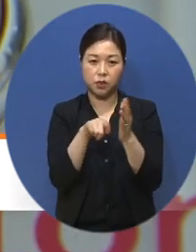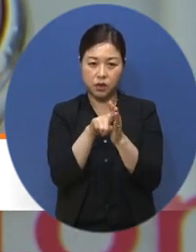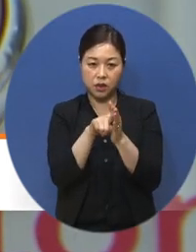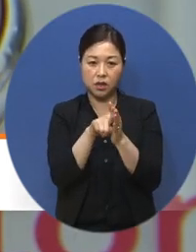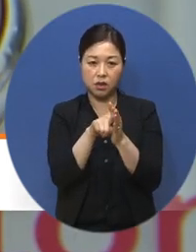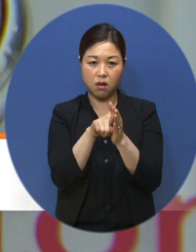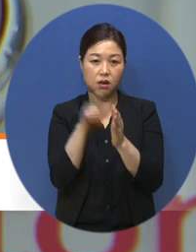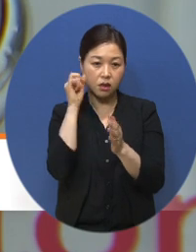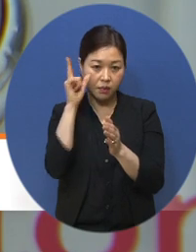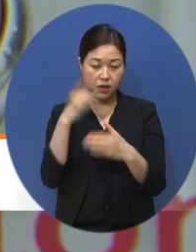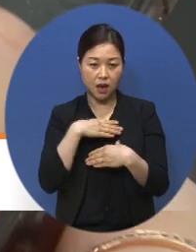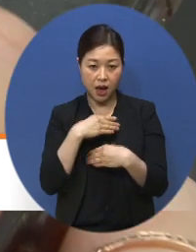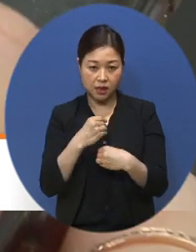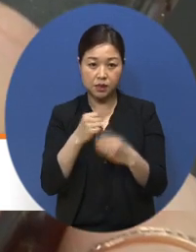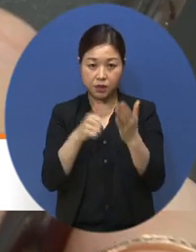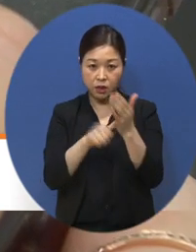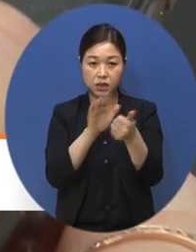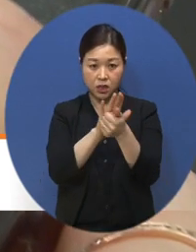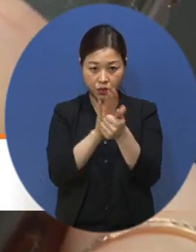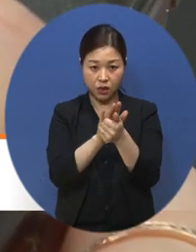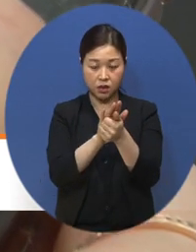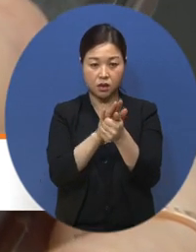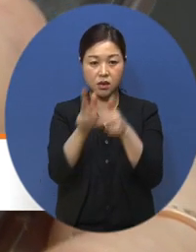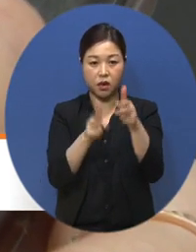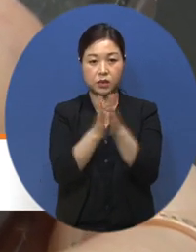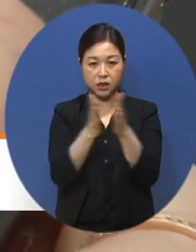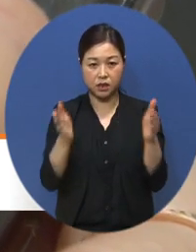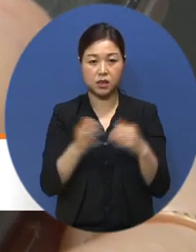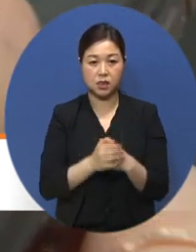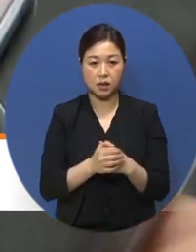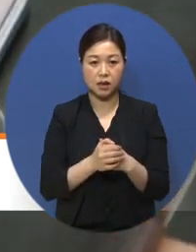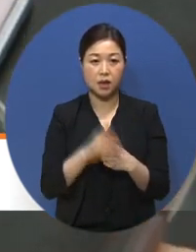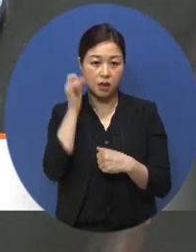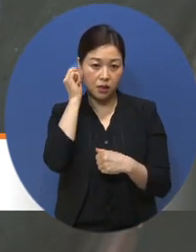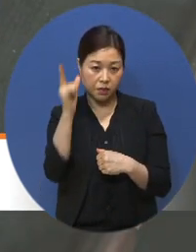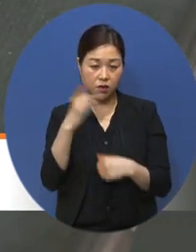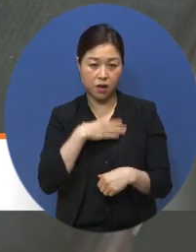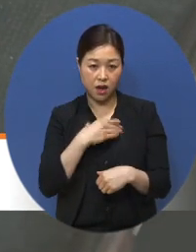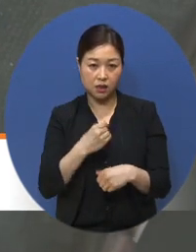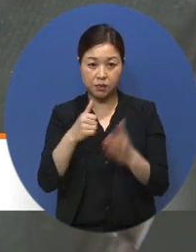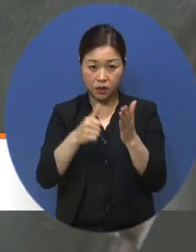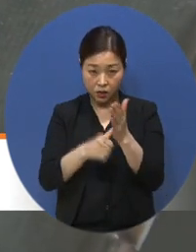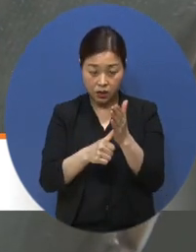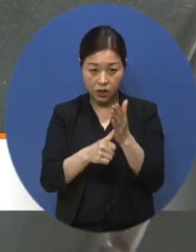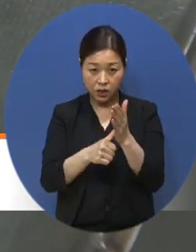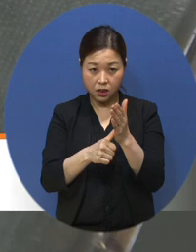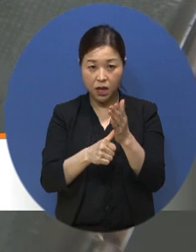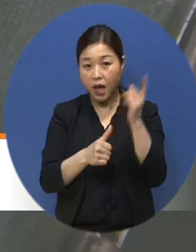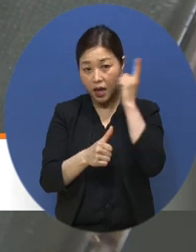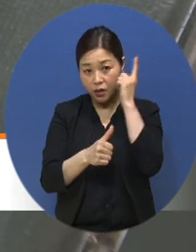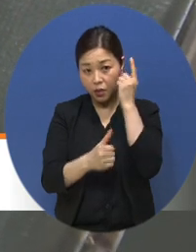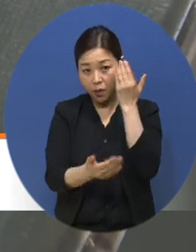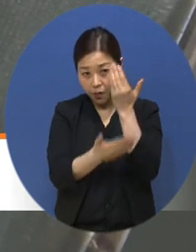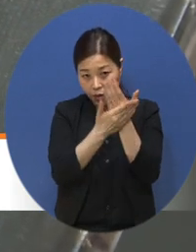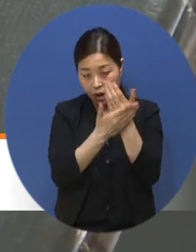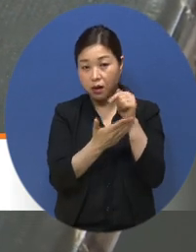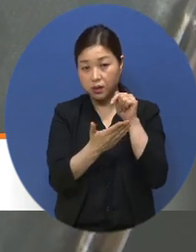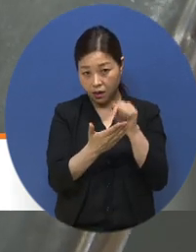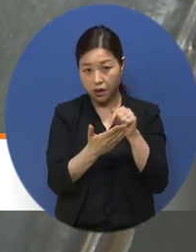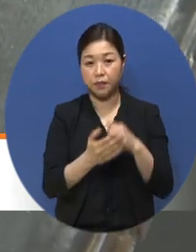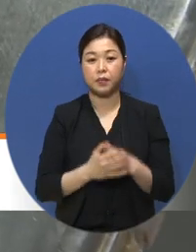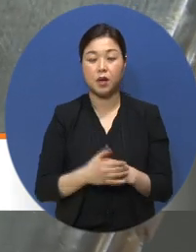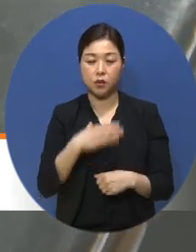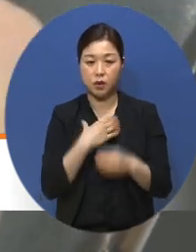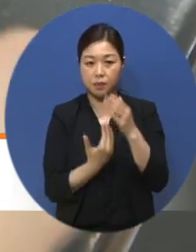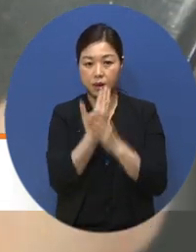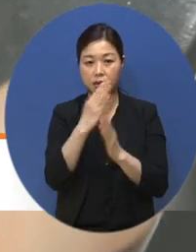사업에 나섰습니다. 스마트 안심터치는 비상 버튼이 장착된 휴대폰 뒷면에 부착하는 액세서리로